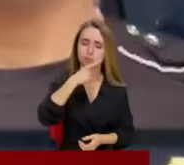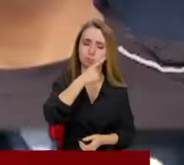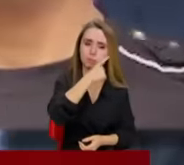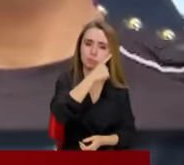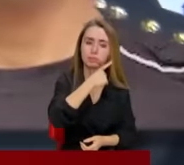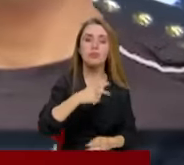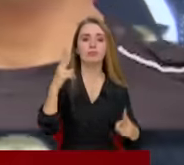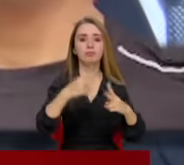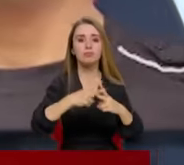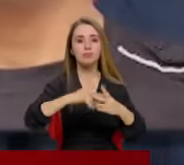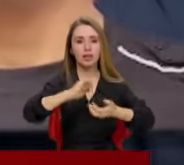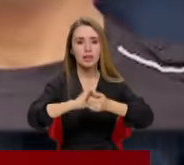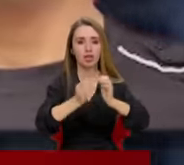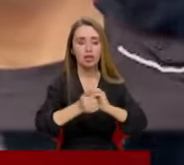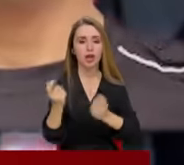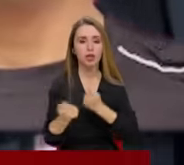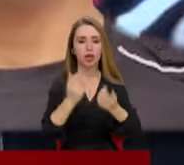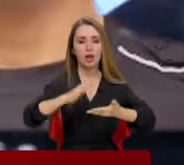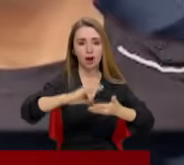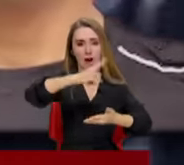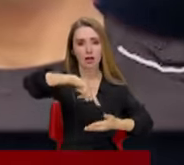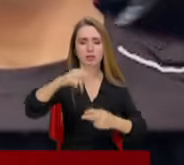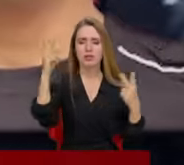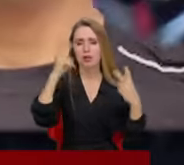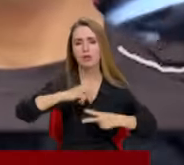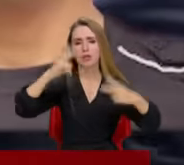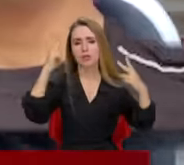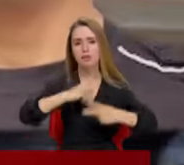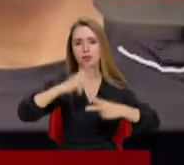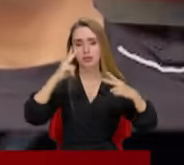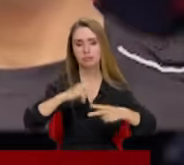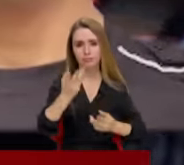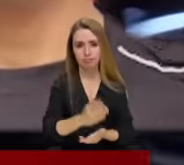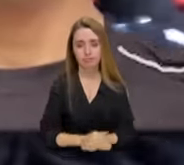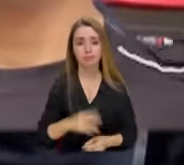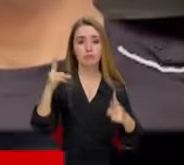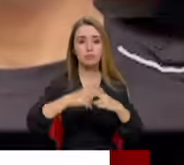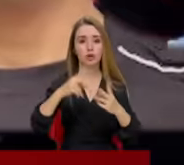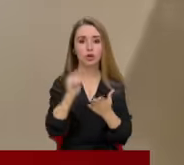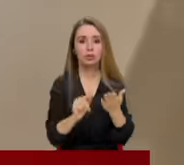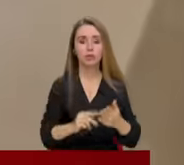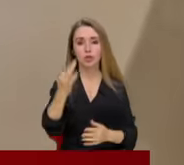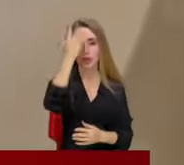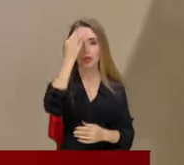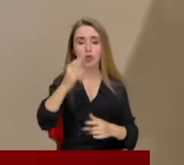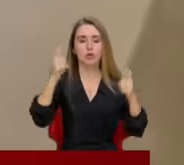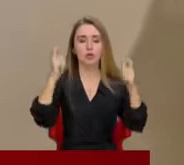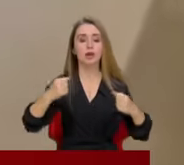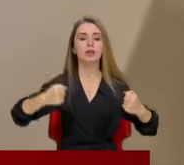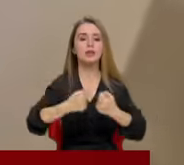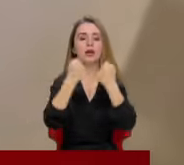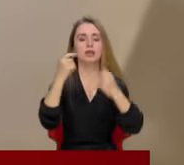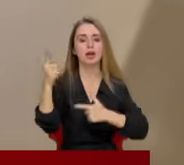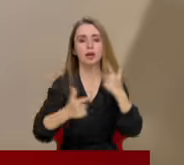durdu. Emniyet teşkilatı, görev arkadaşları gözyaşlarıyla uğurladı Furkan Bor'u. Polis memurunun şehit düştüğü kaza anı